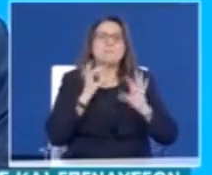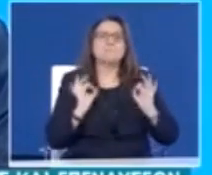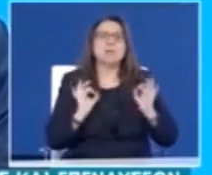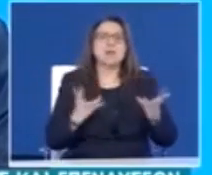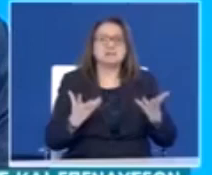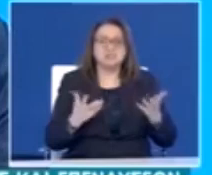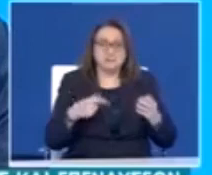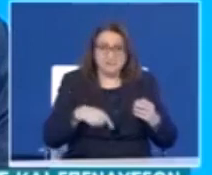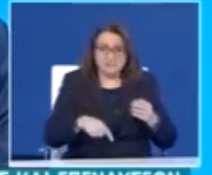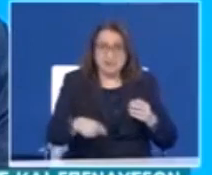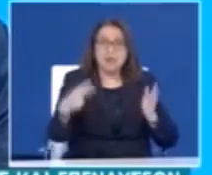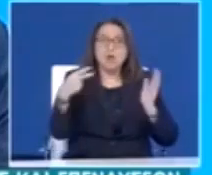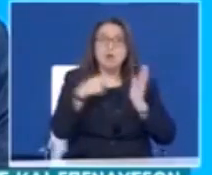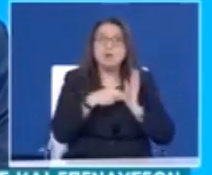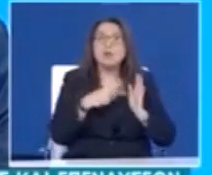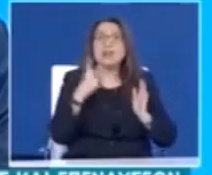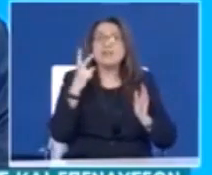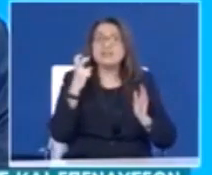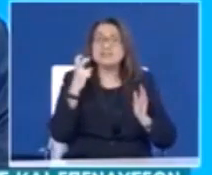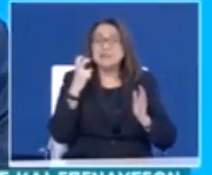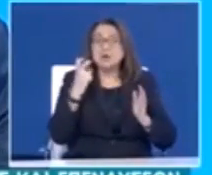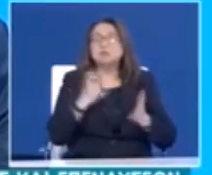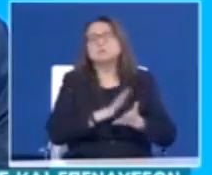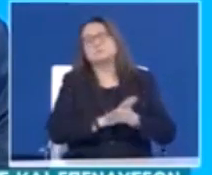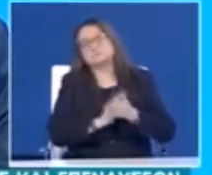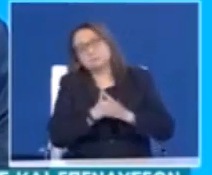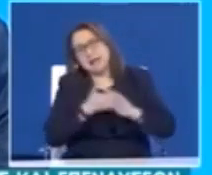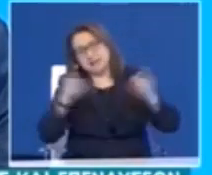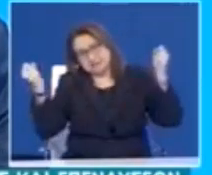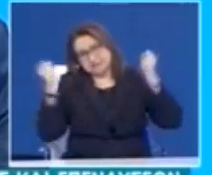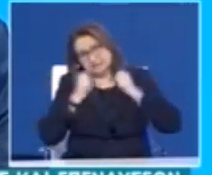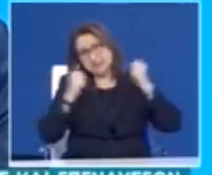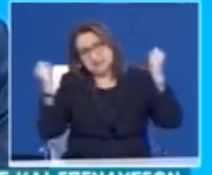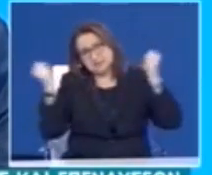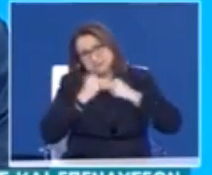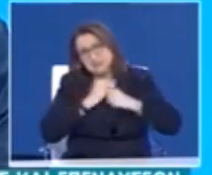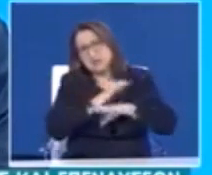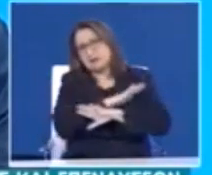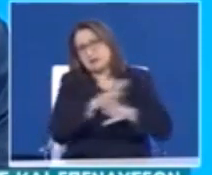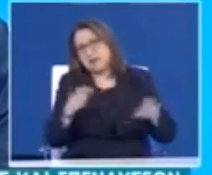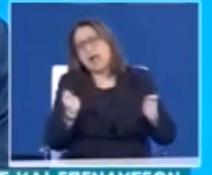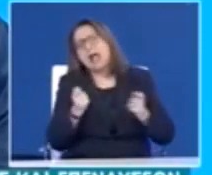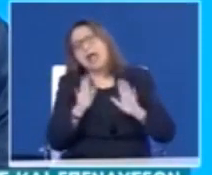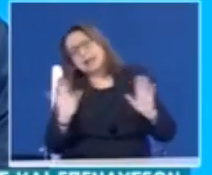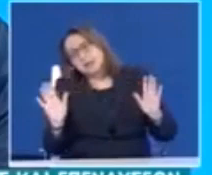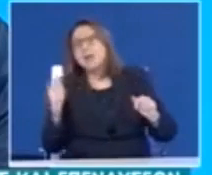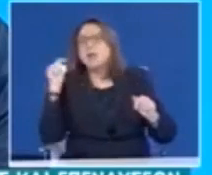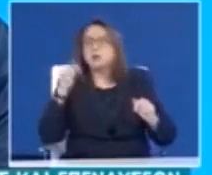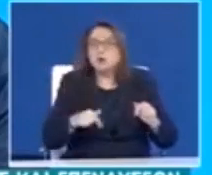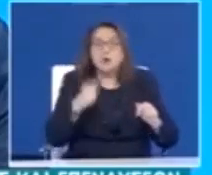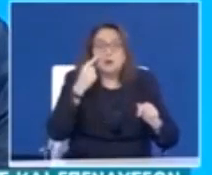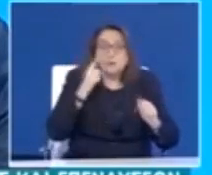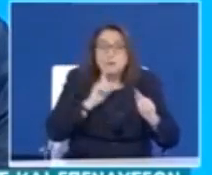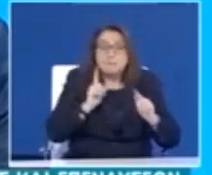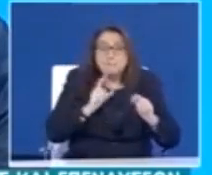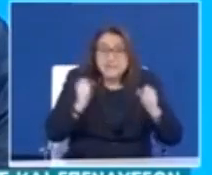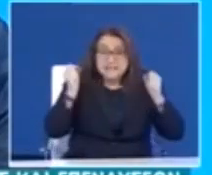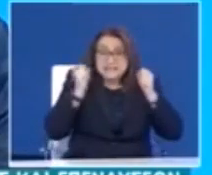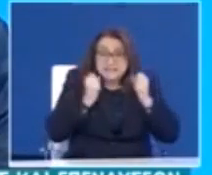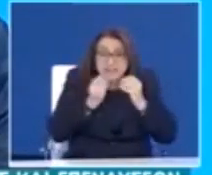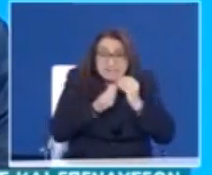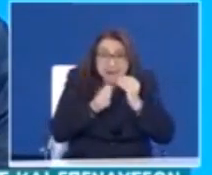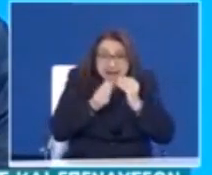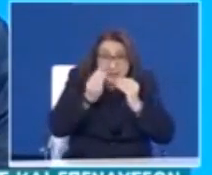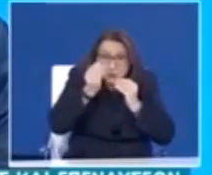2020 είναι αναπόφευκτη, αλλά να μειώσουμε όσο γίνεται περισσότερο το εύρος της και να